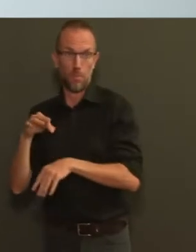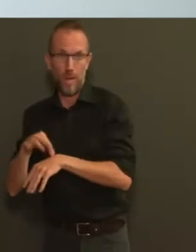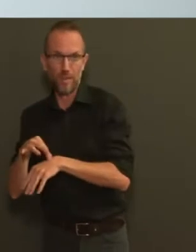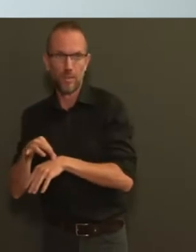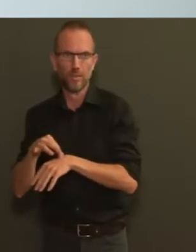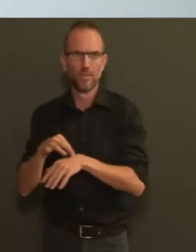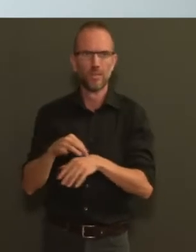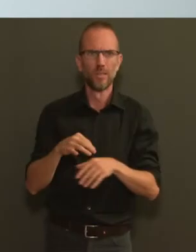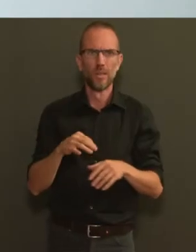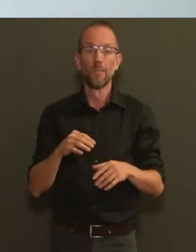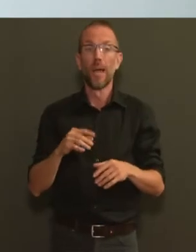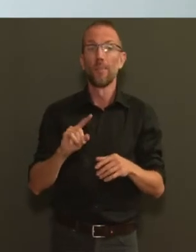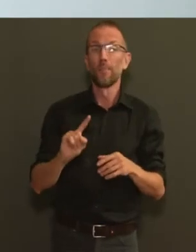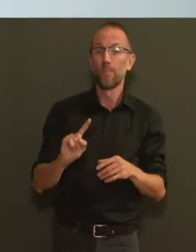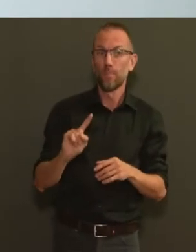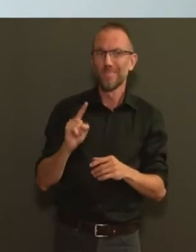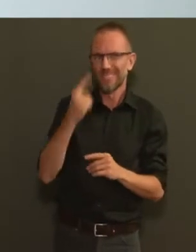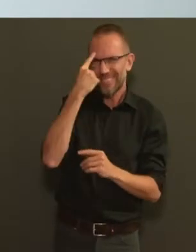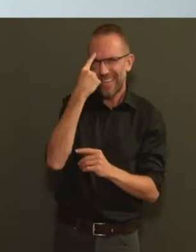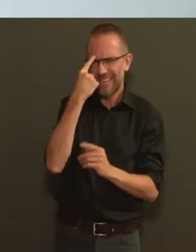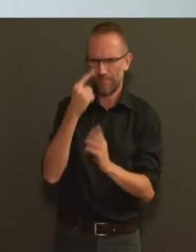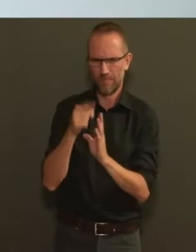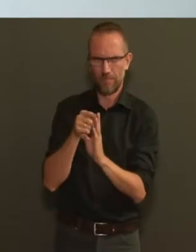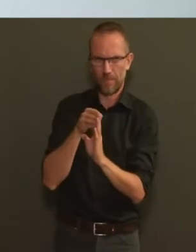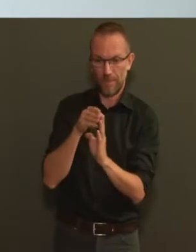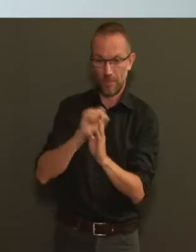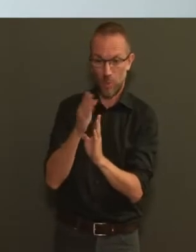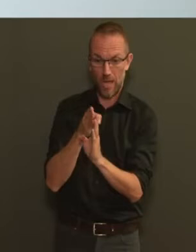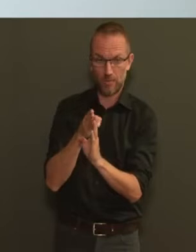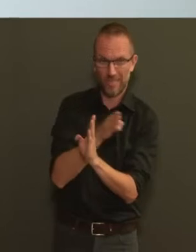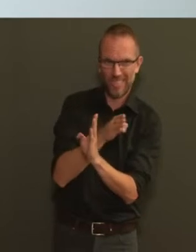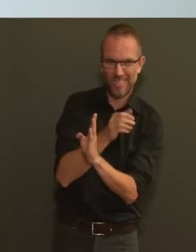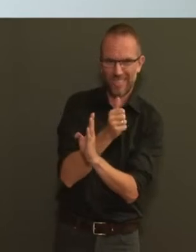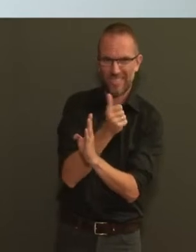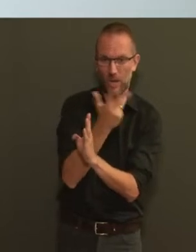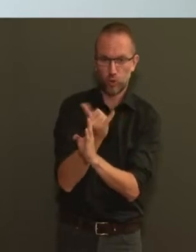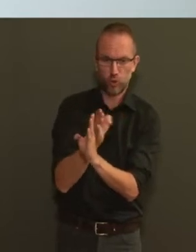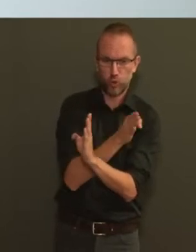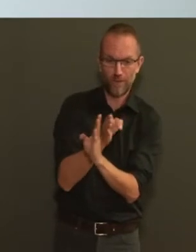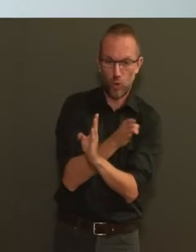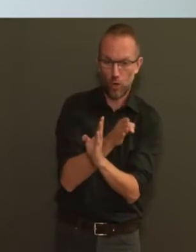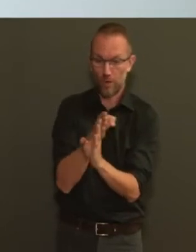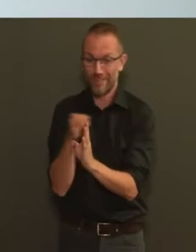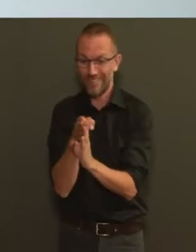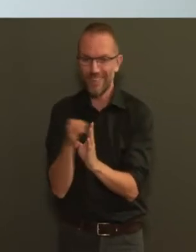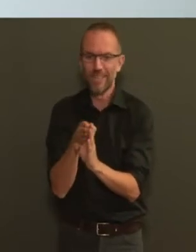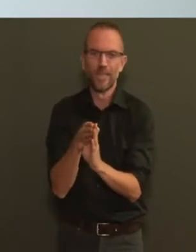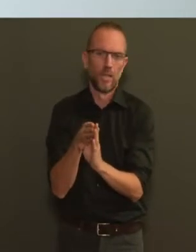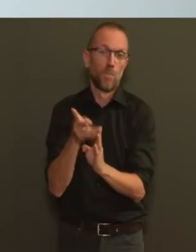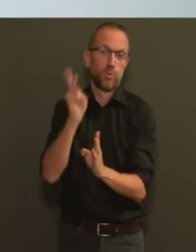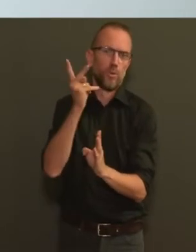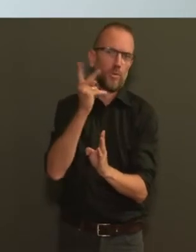réelle. Donc si on est par exemple en développement de symptômes, ce sont les premiers jours où on développe les symptômes et malheureusement déjà 1 ou 2